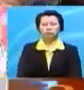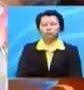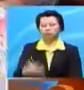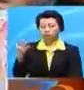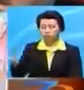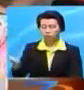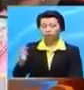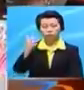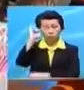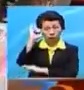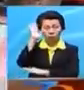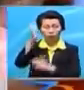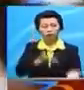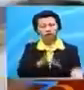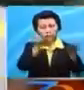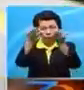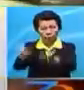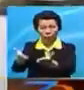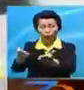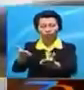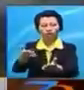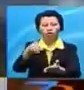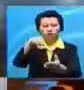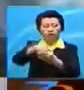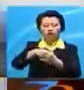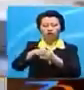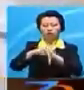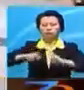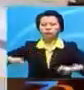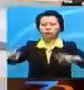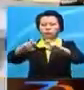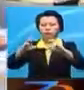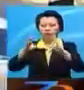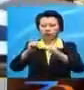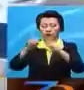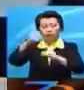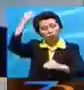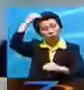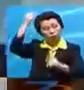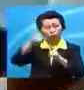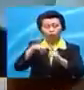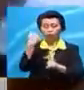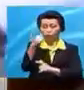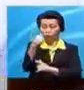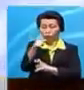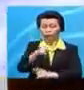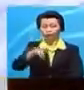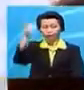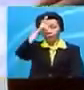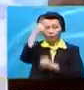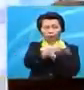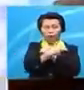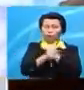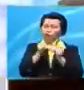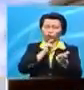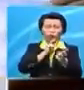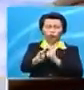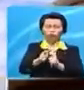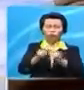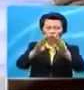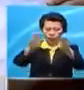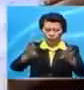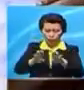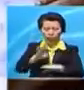Beliau juga berjanji akan membawa perkara berkenaan dalam sidang Dun Selangor Oktober ini. Kerajaan negeri telah meluluskan borang